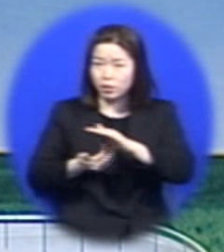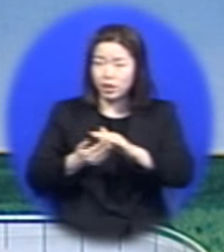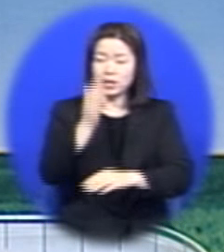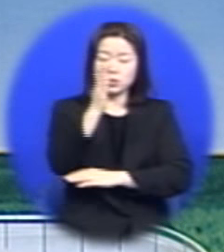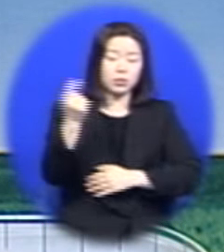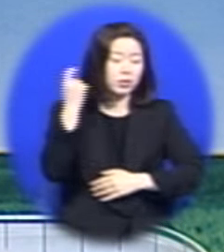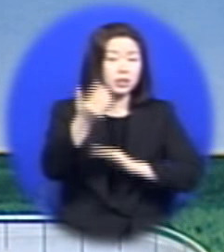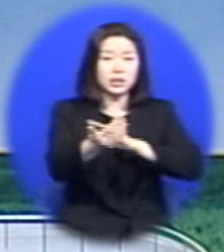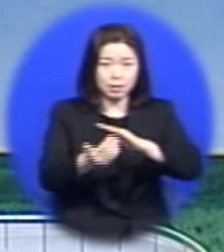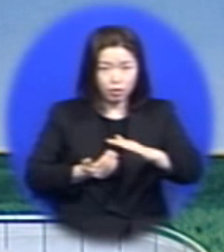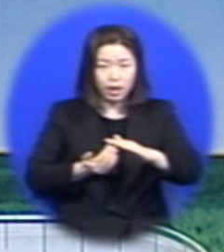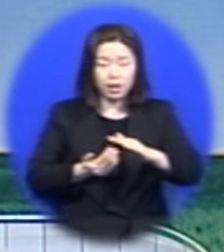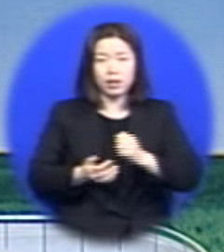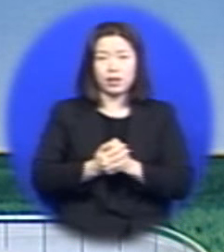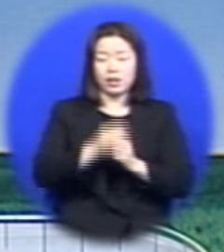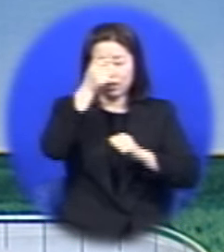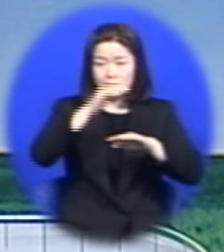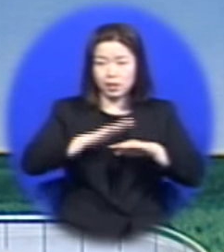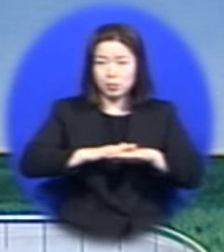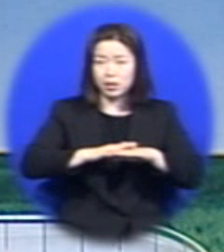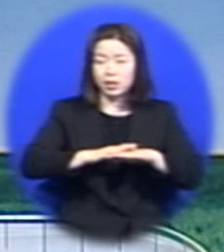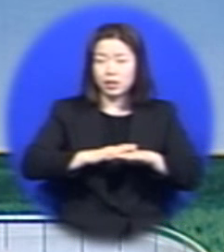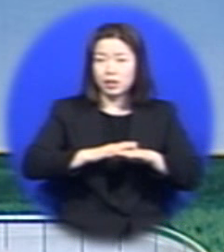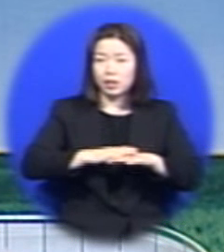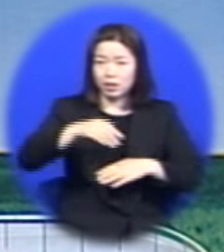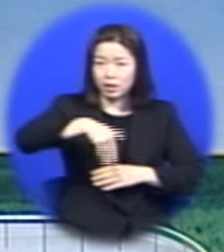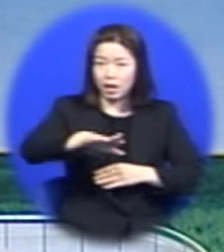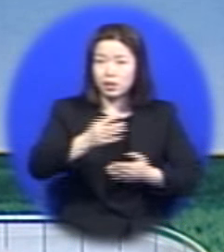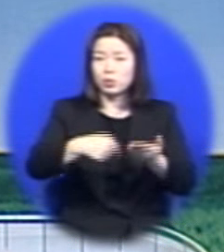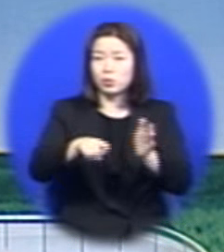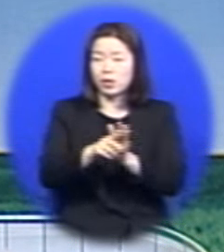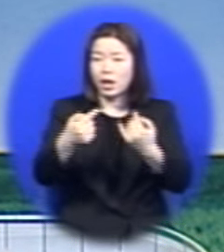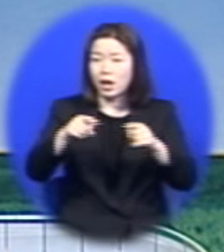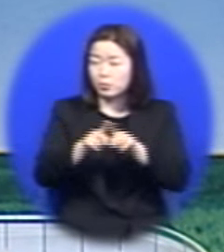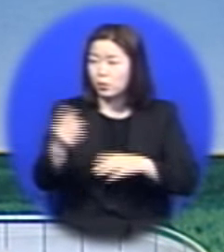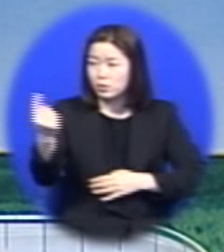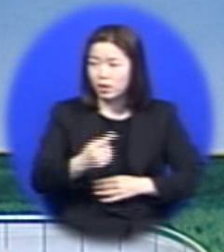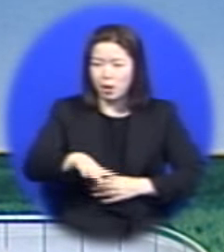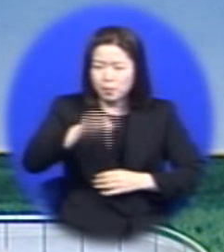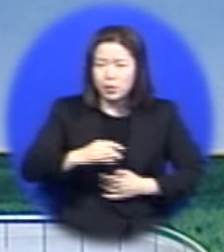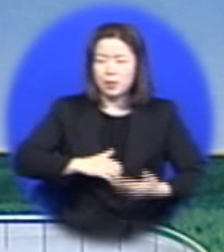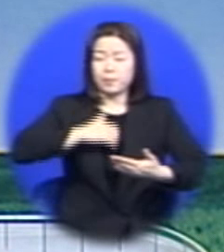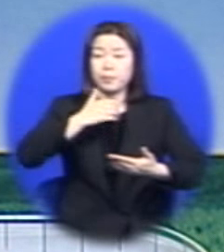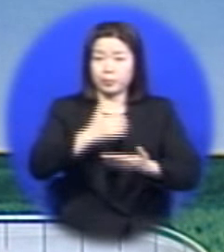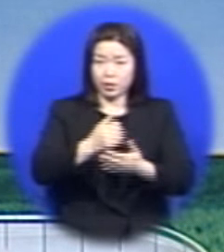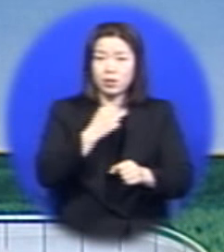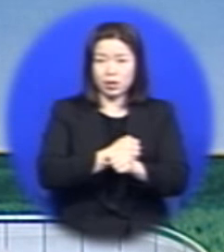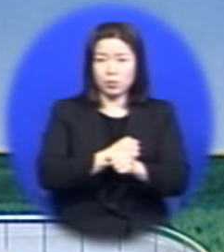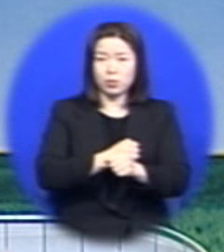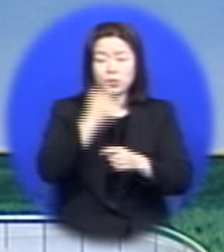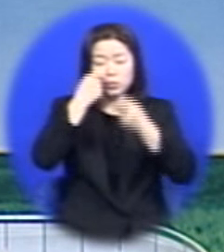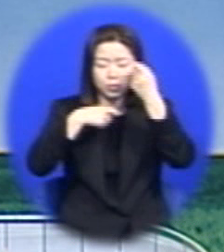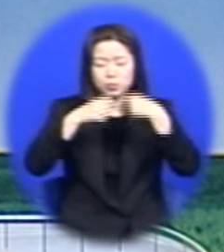듣기 전에 예배를 드리러 함께 온 사람들로 인해서 먼저 감격하고 그리고 눈물